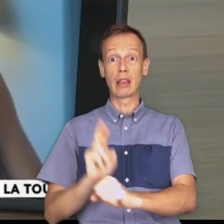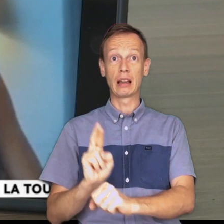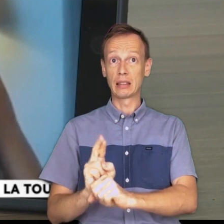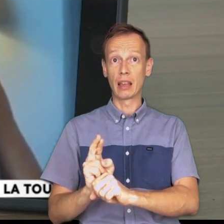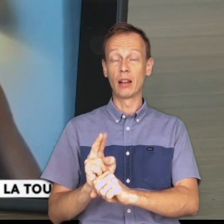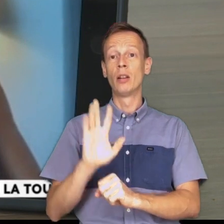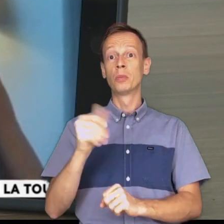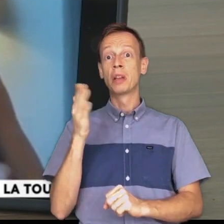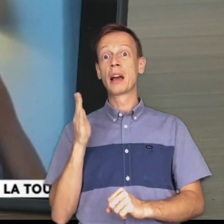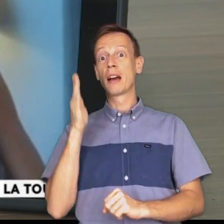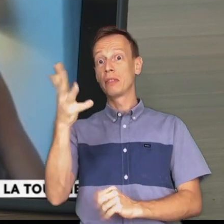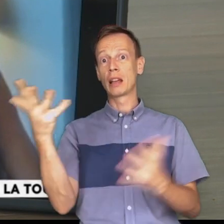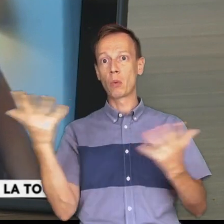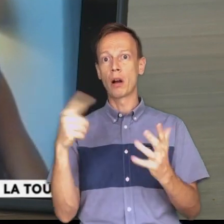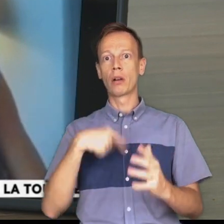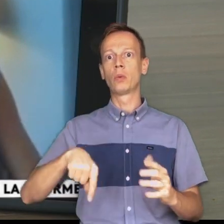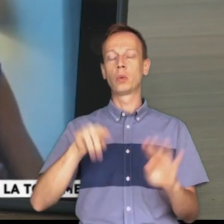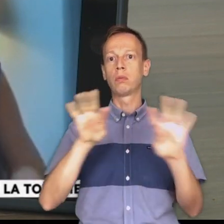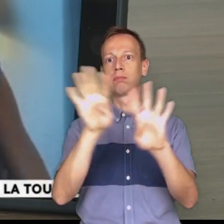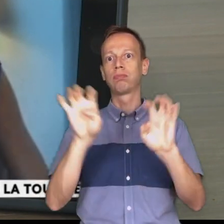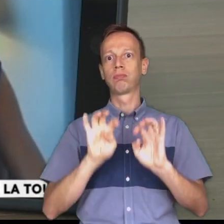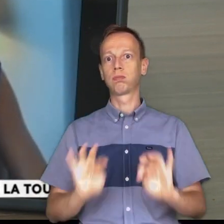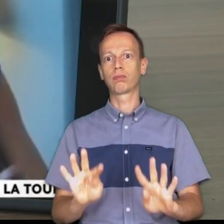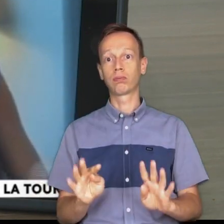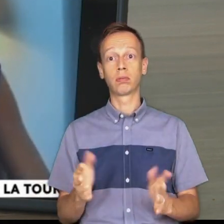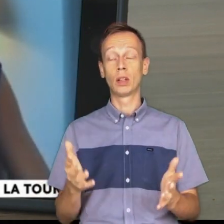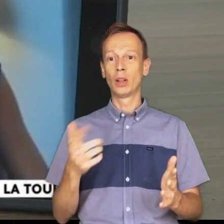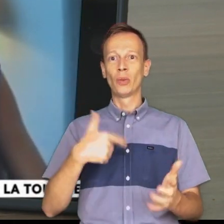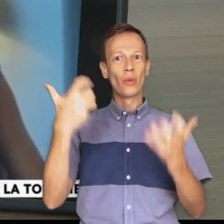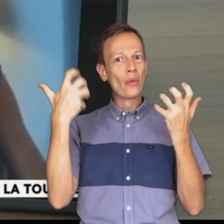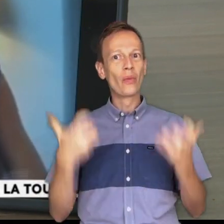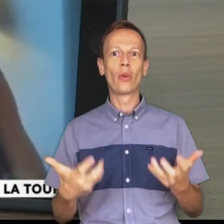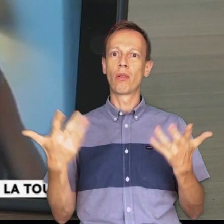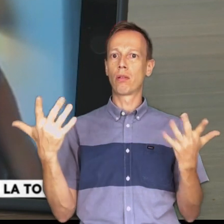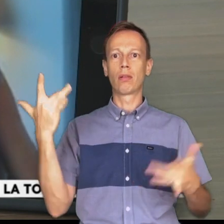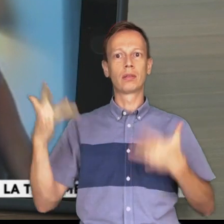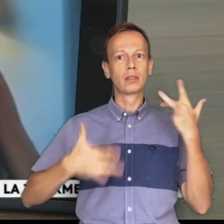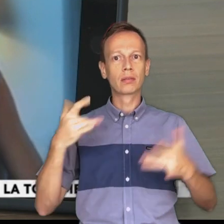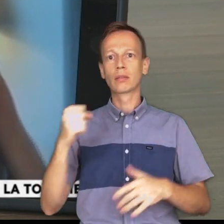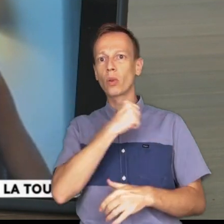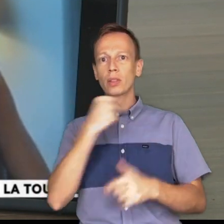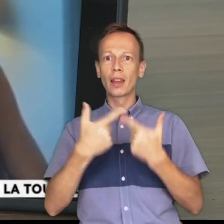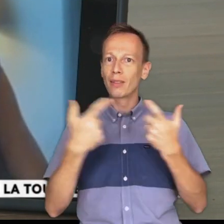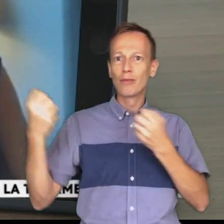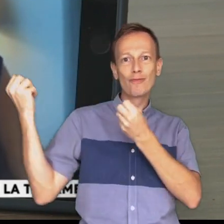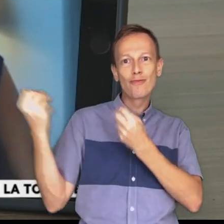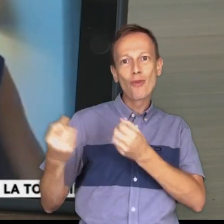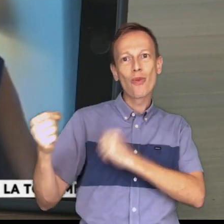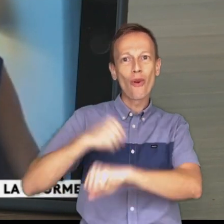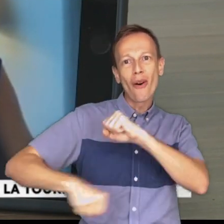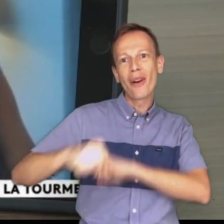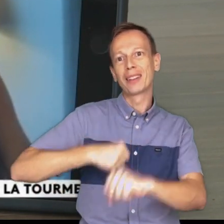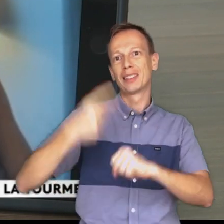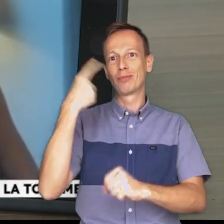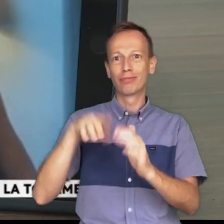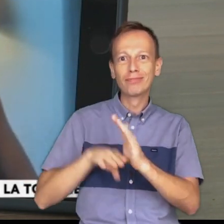confiant dans l'avenir et on voulait en tout cas permettre par le biais de l'événementiel cette reprise économique également. Aujourd'hui,